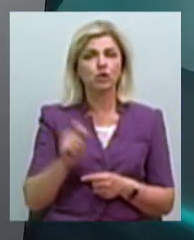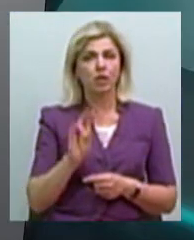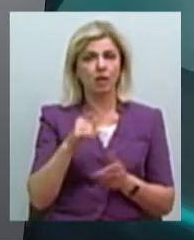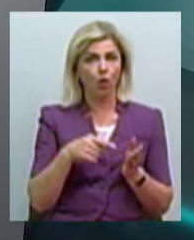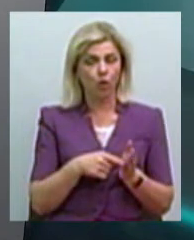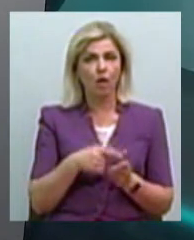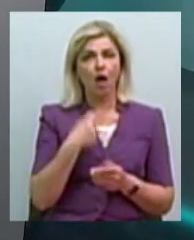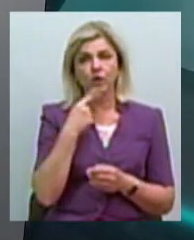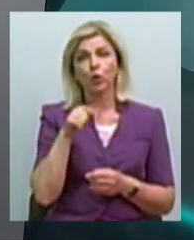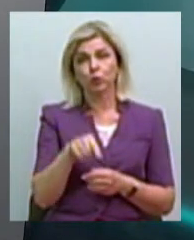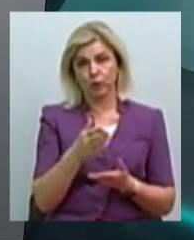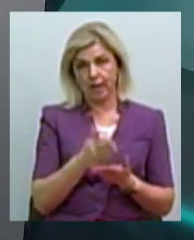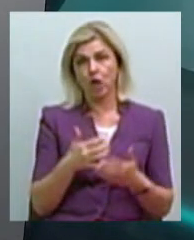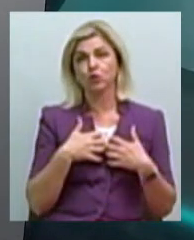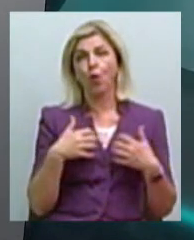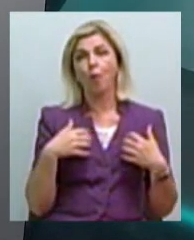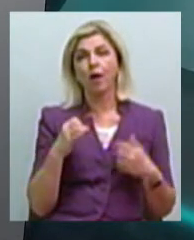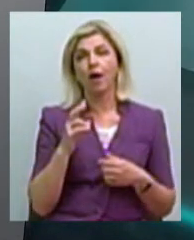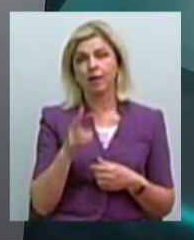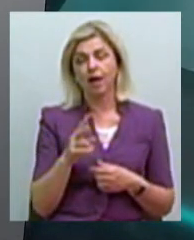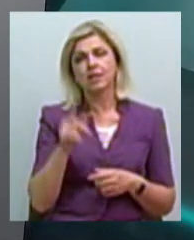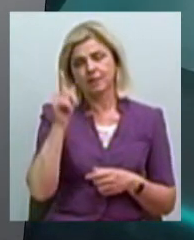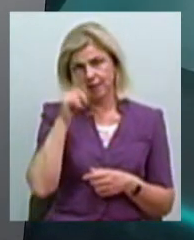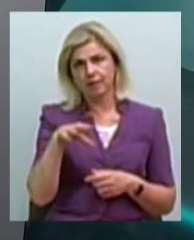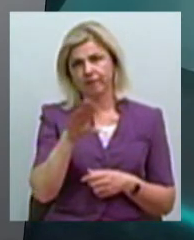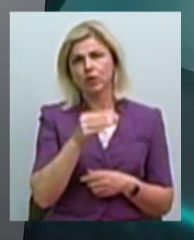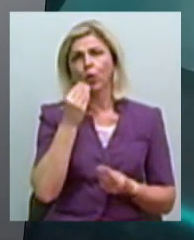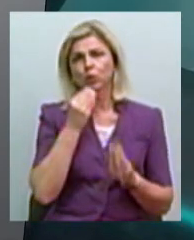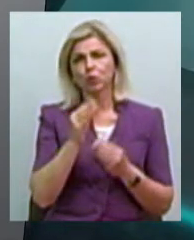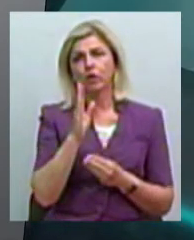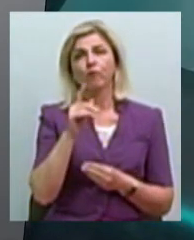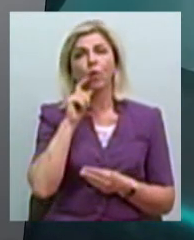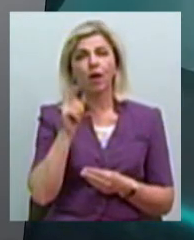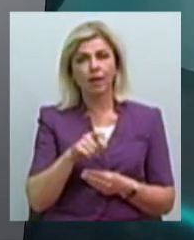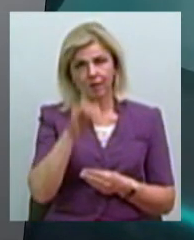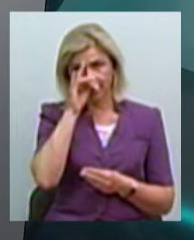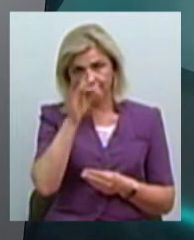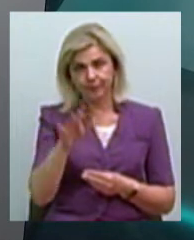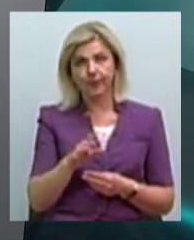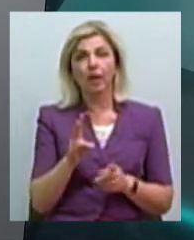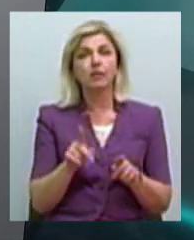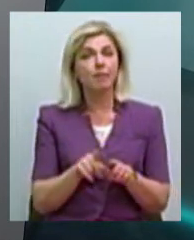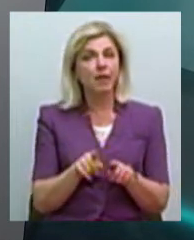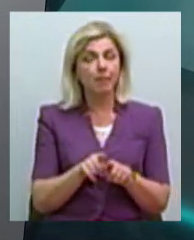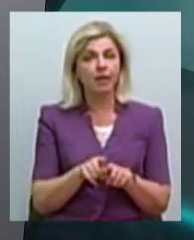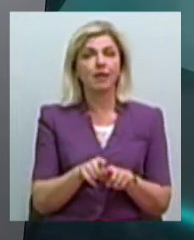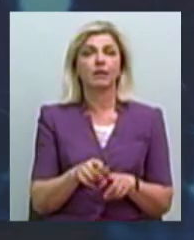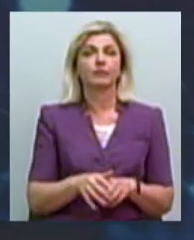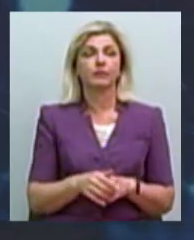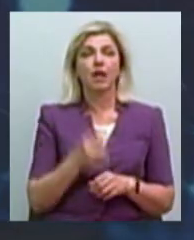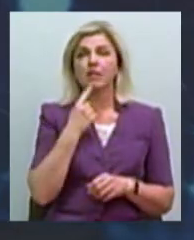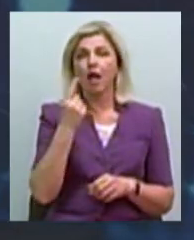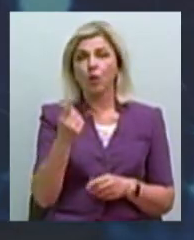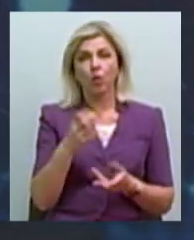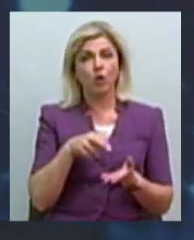здесь есть зоопарк. Ну, как бы это все знают, он у нас назван там, лучшим в Украине. Так. Но, тем не менее, вот далеко можно не